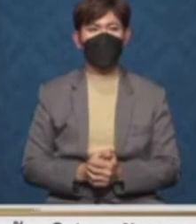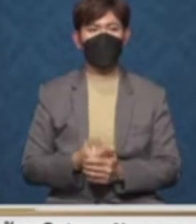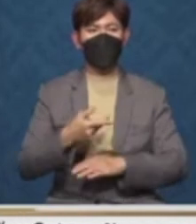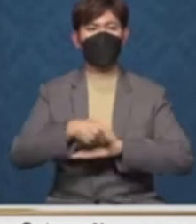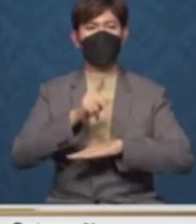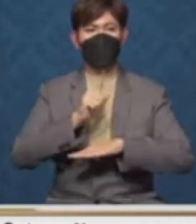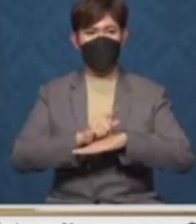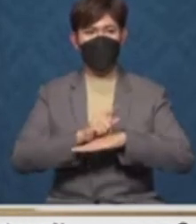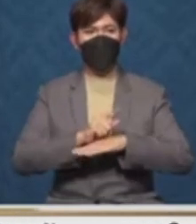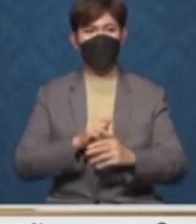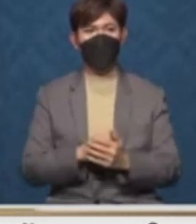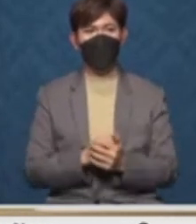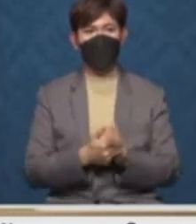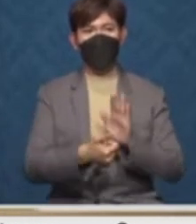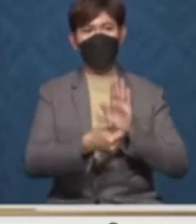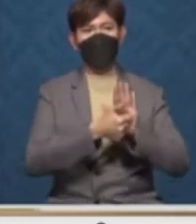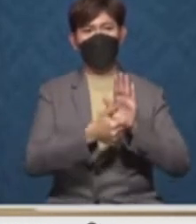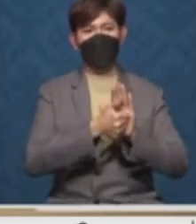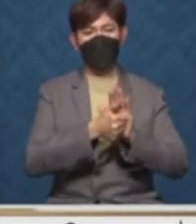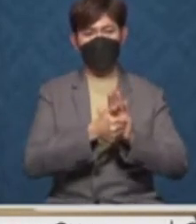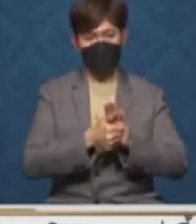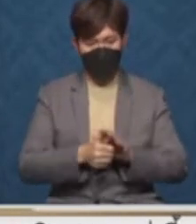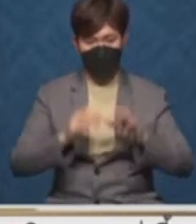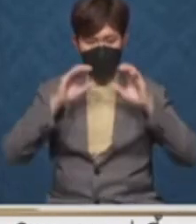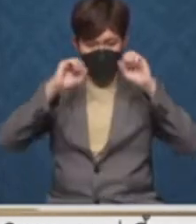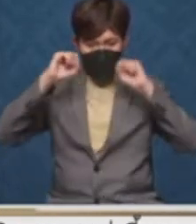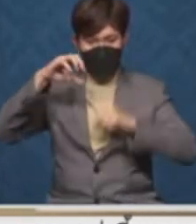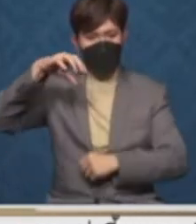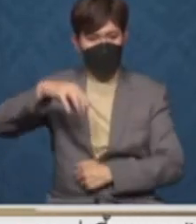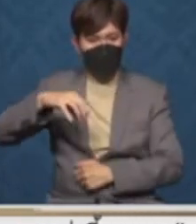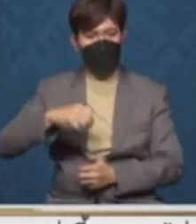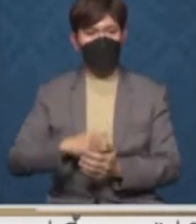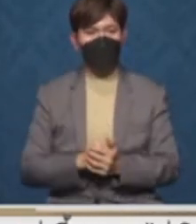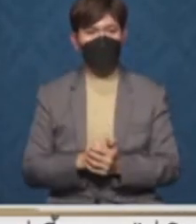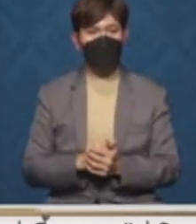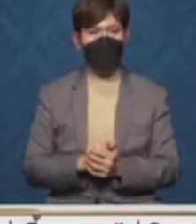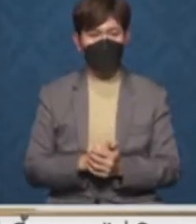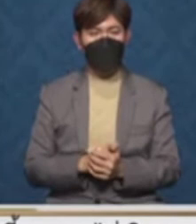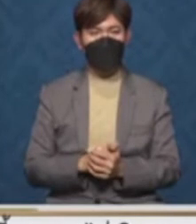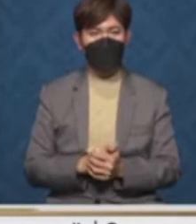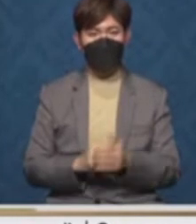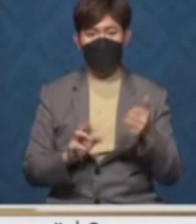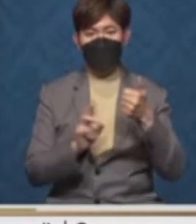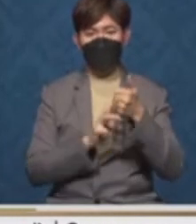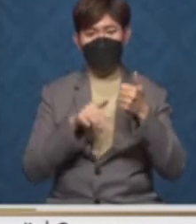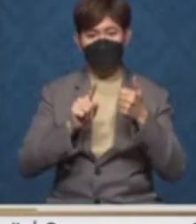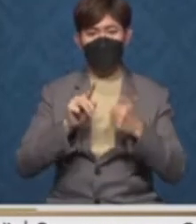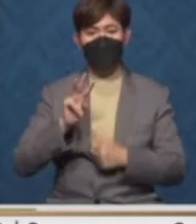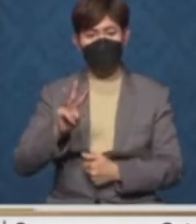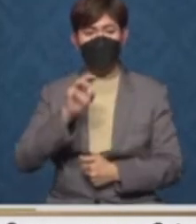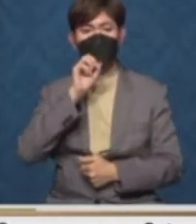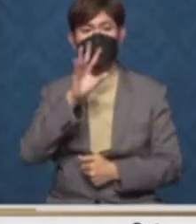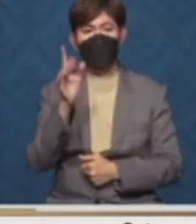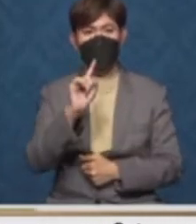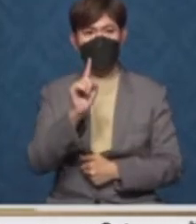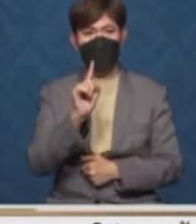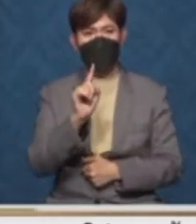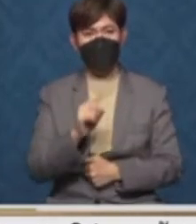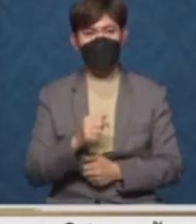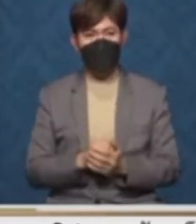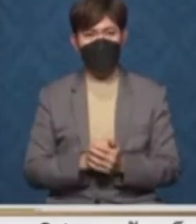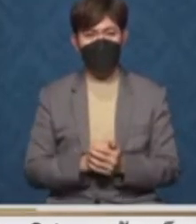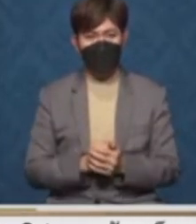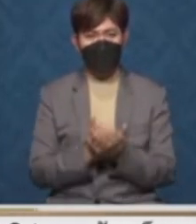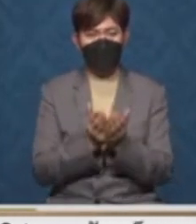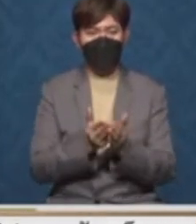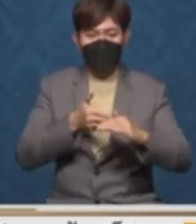ครับนี่เพจของทำเนียบรัฐบาลครับลุงป้อมนี่ยังบอกอีกครับว่าเรือดำน้ำนี่เป็นอาวุธทางยุทธศ